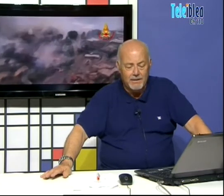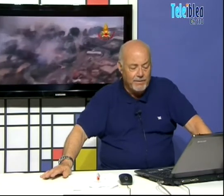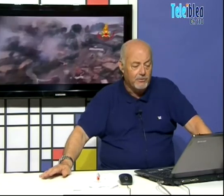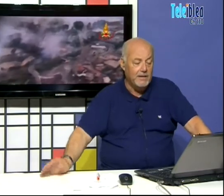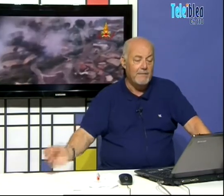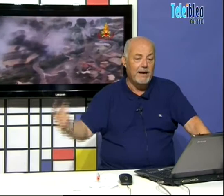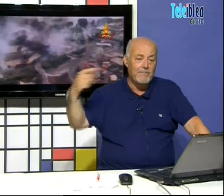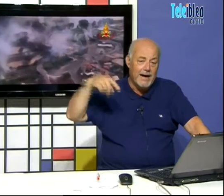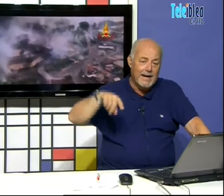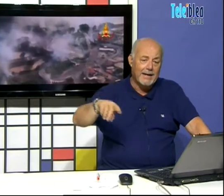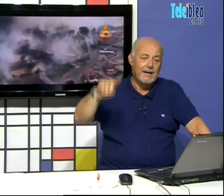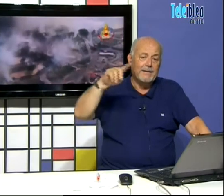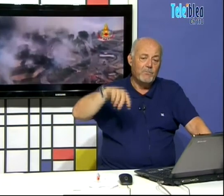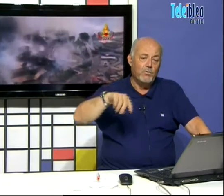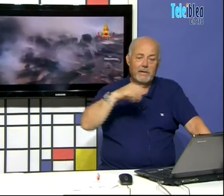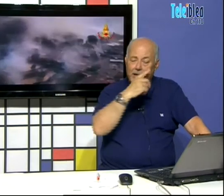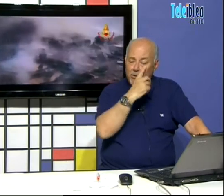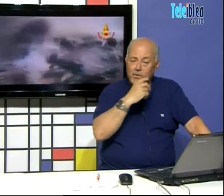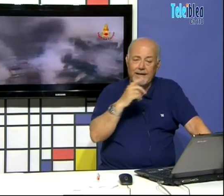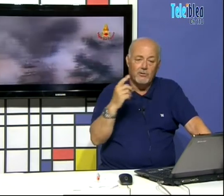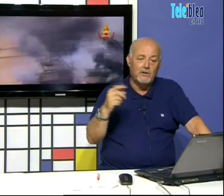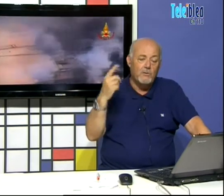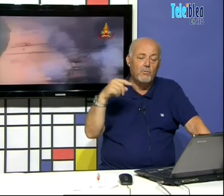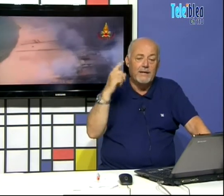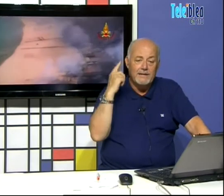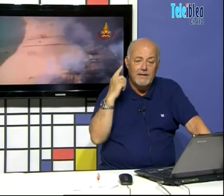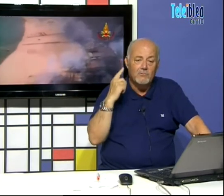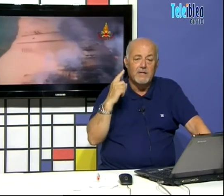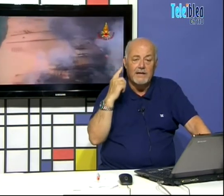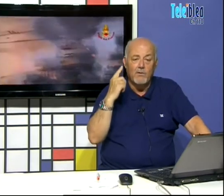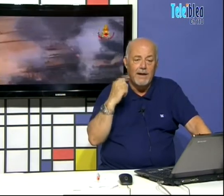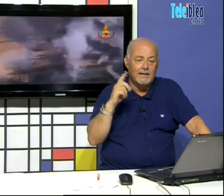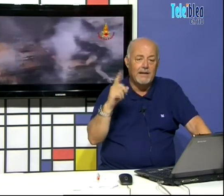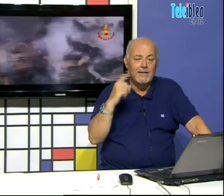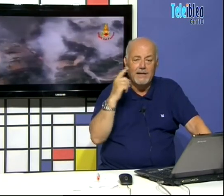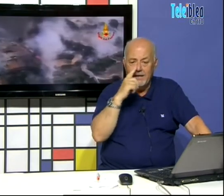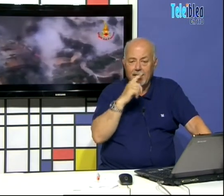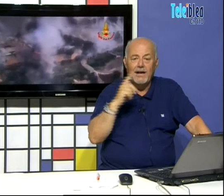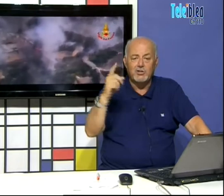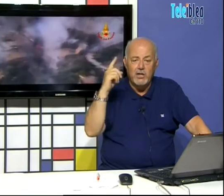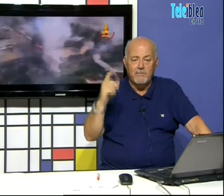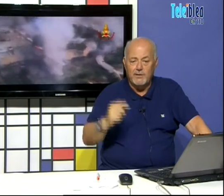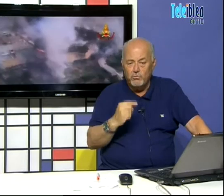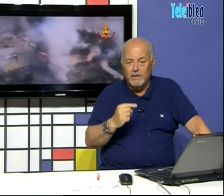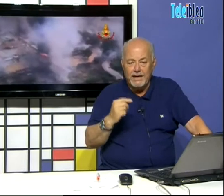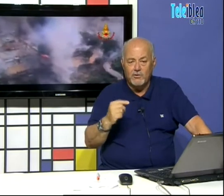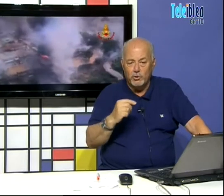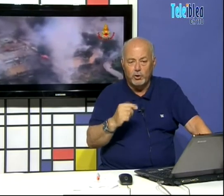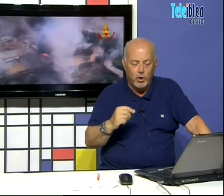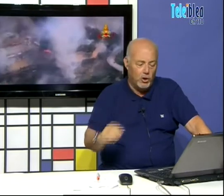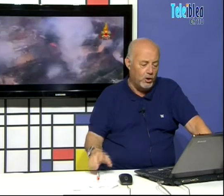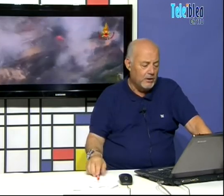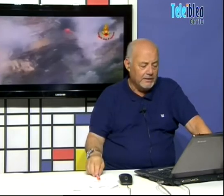che riguarda il Parco degli Iblei, ma anche un comunicato del Comune di Ragusa che riguarda la scerbatura